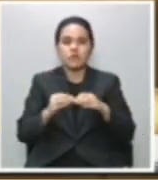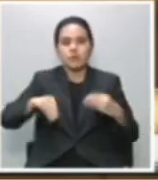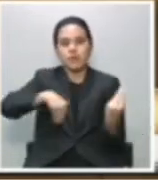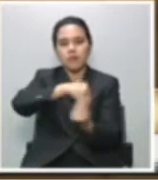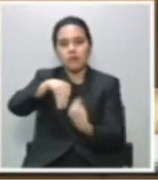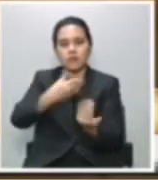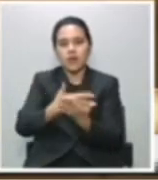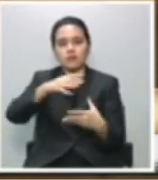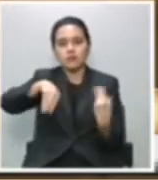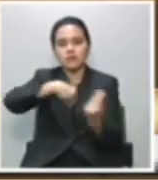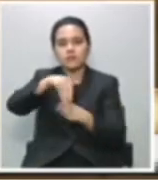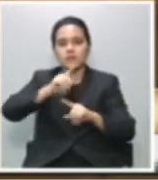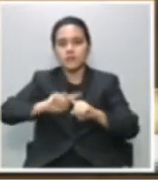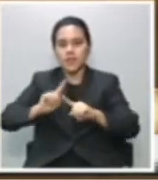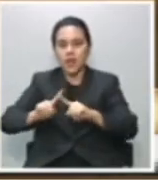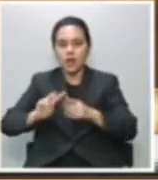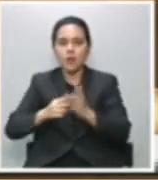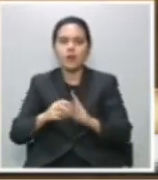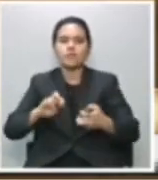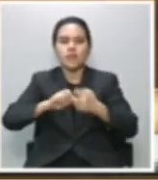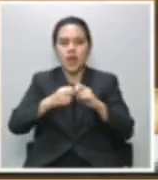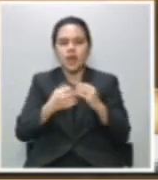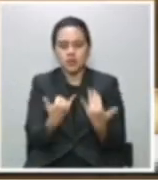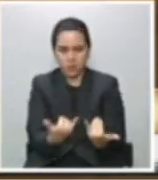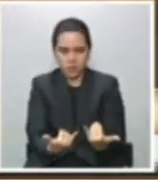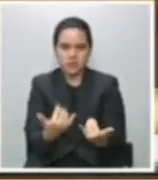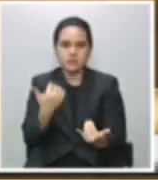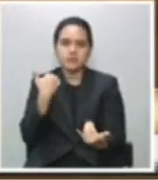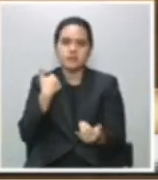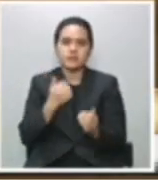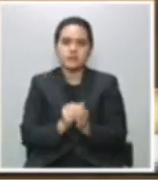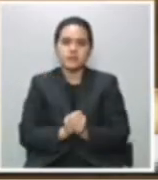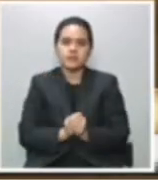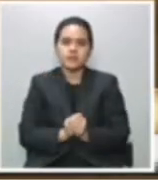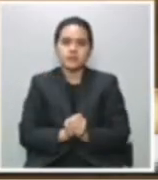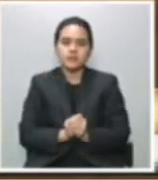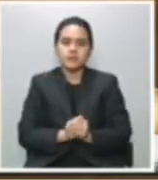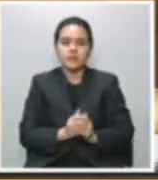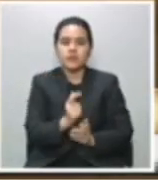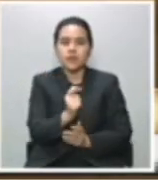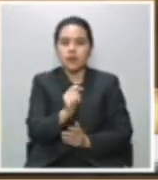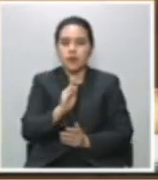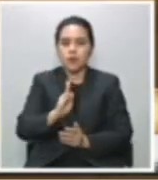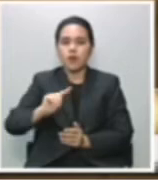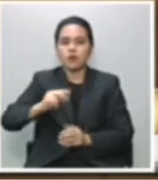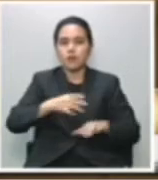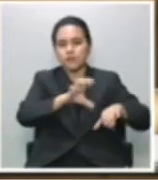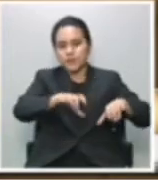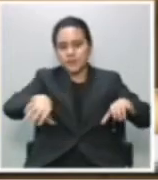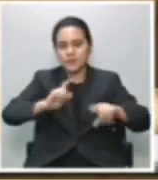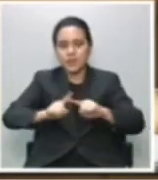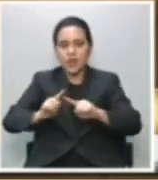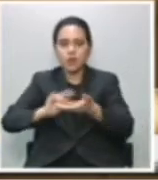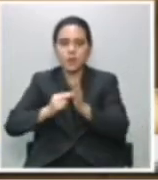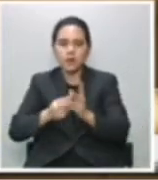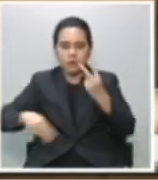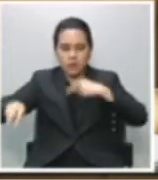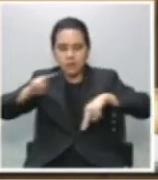คือปัญหาที่มันเกิดขึ้นในขณะนี้ว่าองค์กรปกครองส่วนท้องถิ่นไม่สามารถจะดู